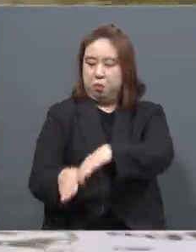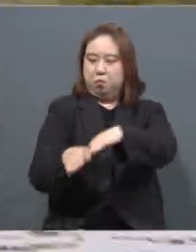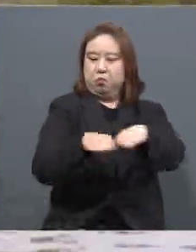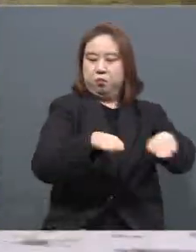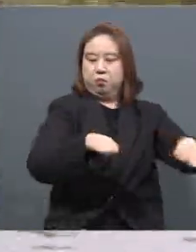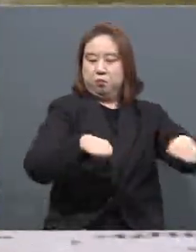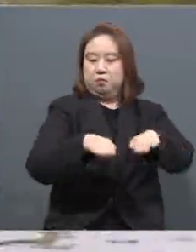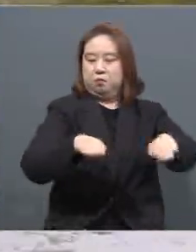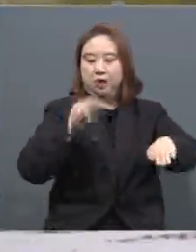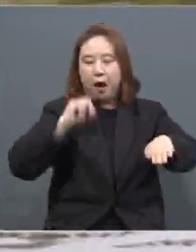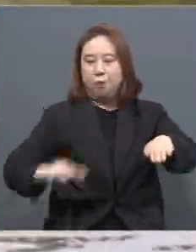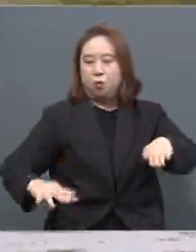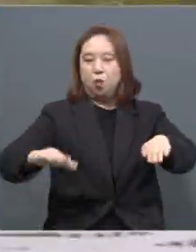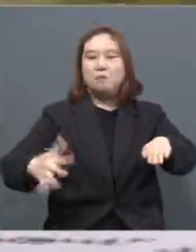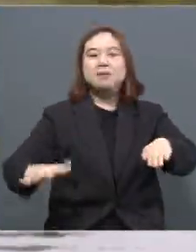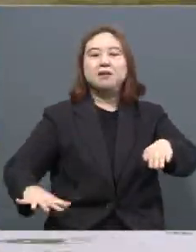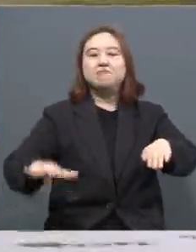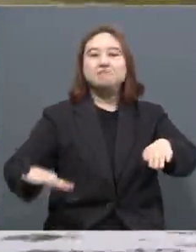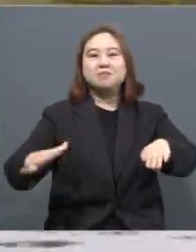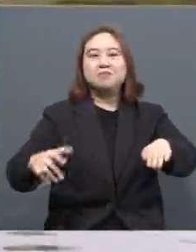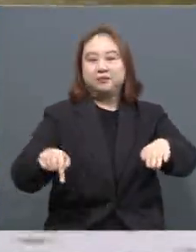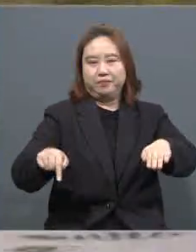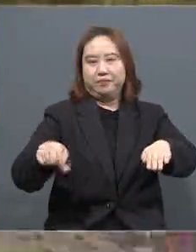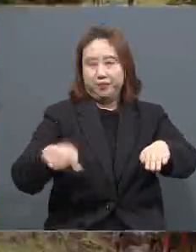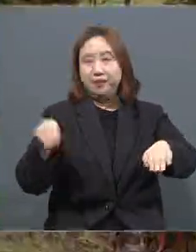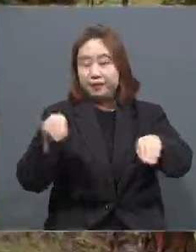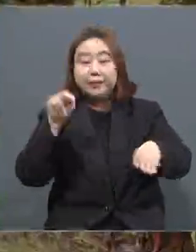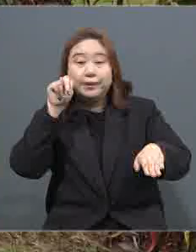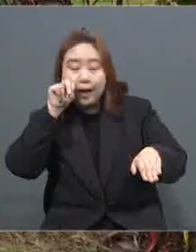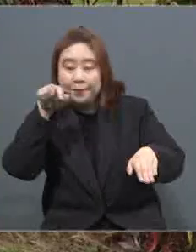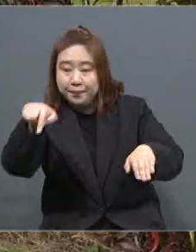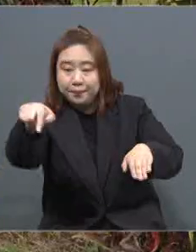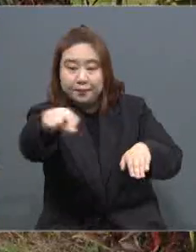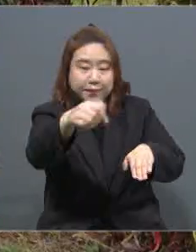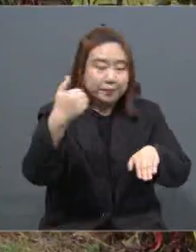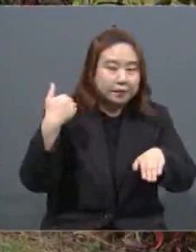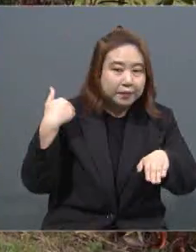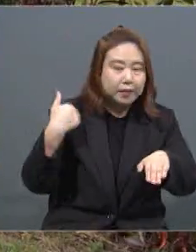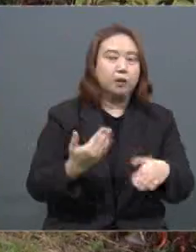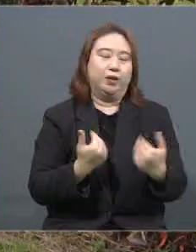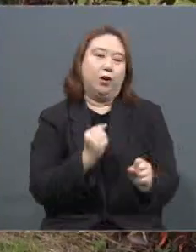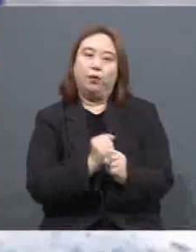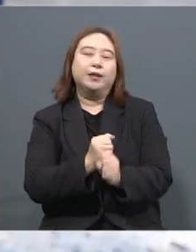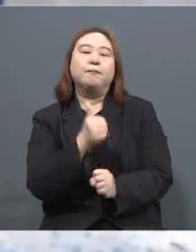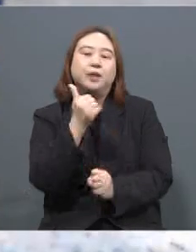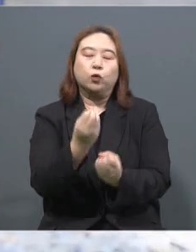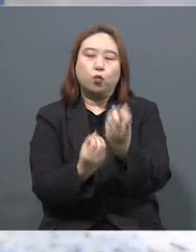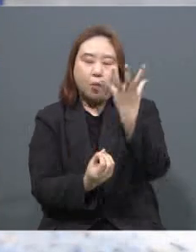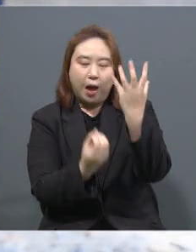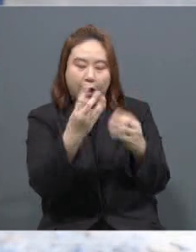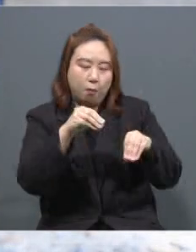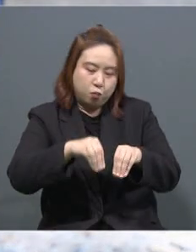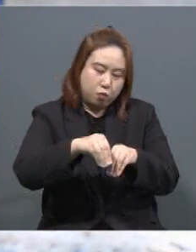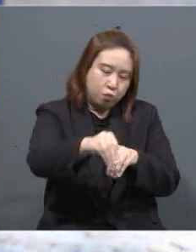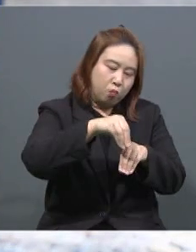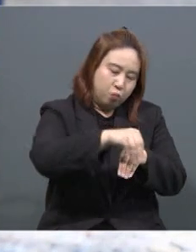แหละมันไม่ท่วมแล้วหน้าแล้งมันก็มีใกล้แหล่งน้ำมีแม่น้ำป่าสักก็เราก็เลยทำได้ปลูกต้นไม้ได้เจริญงอกงาม